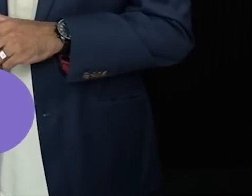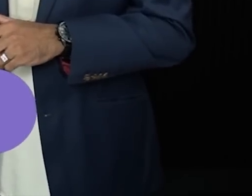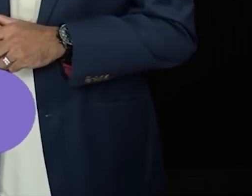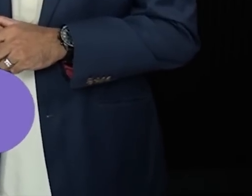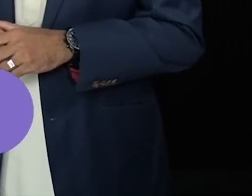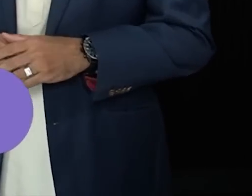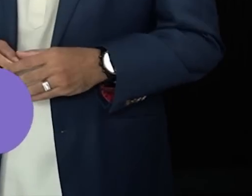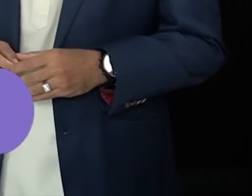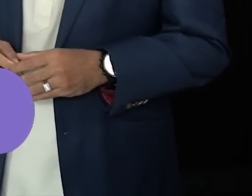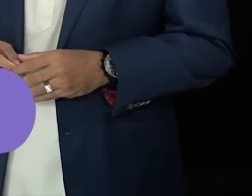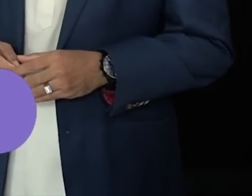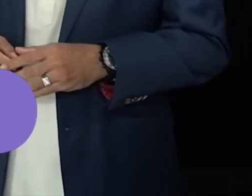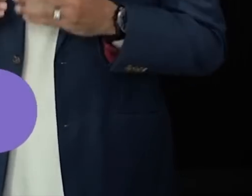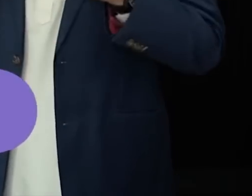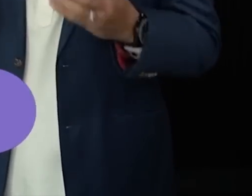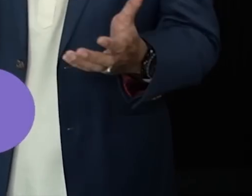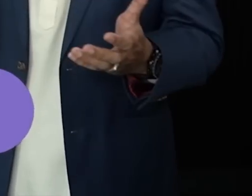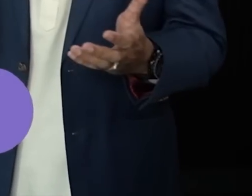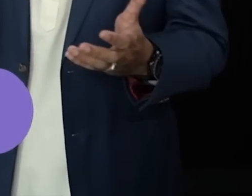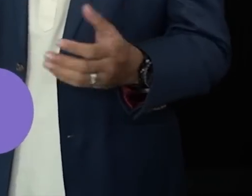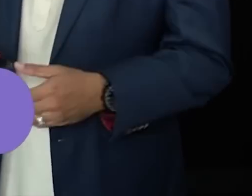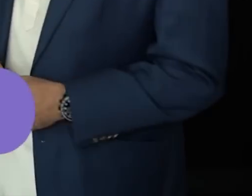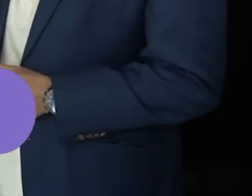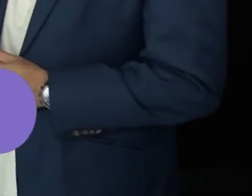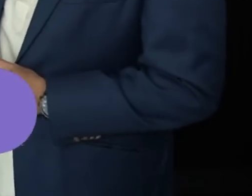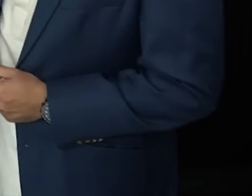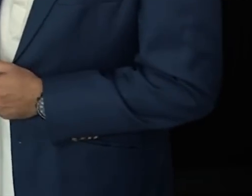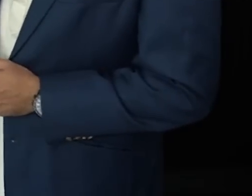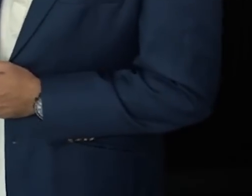149. Quran, salat, infaq.